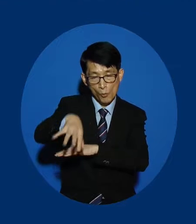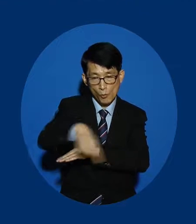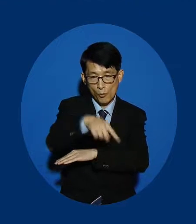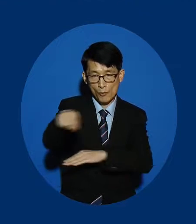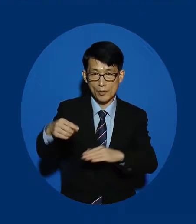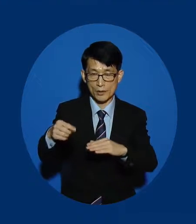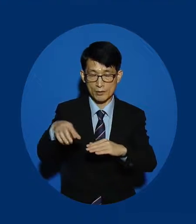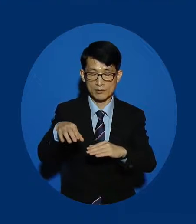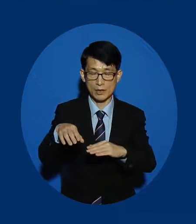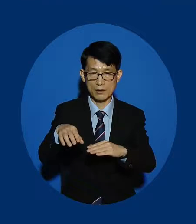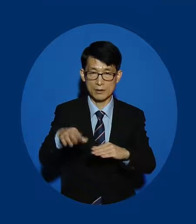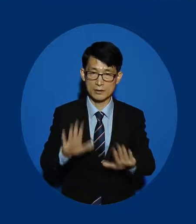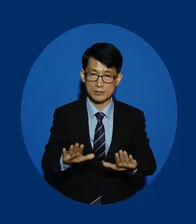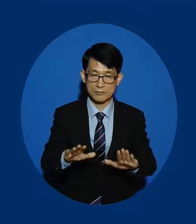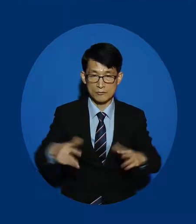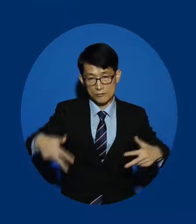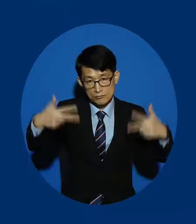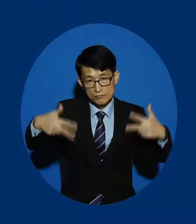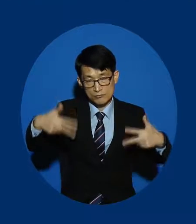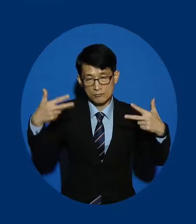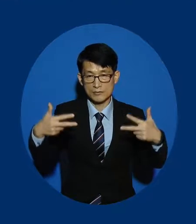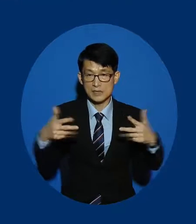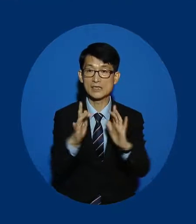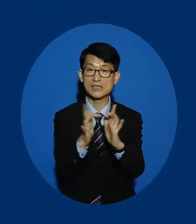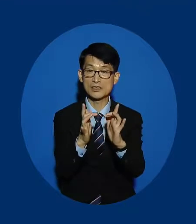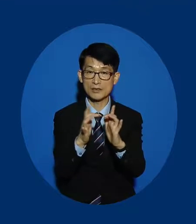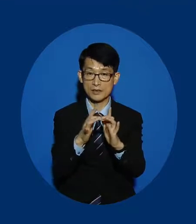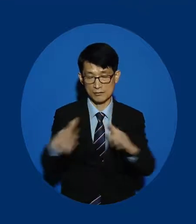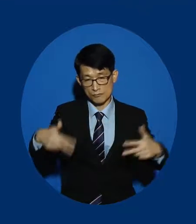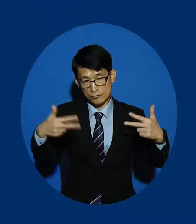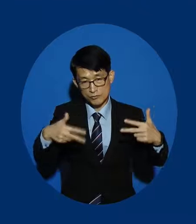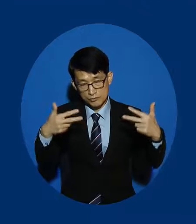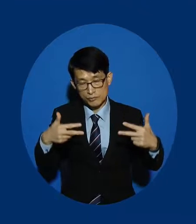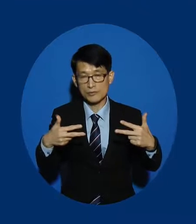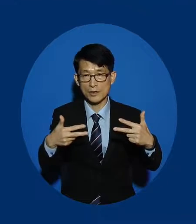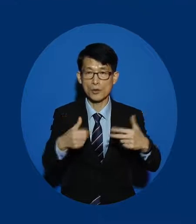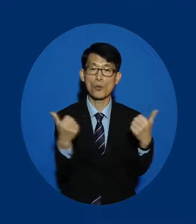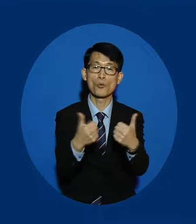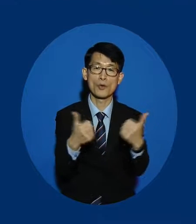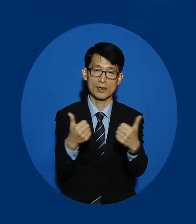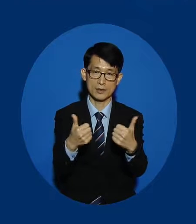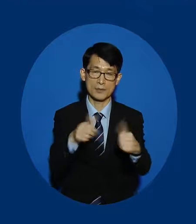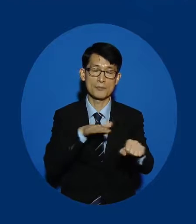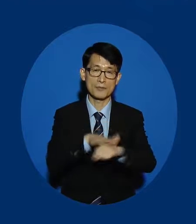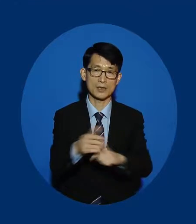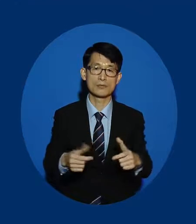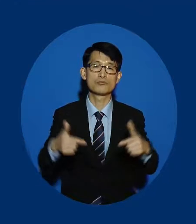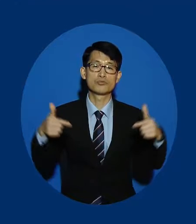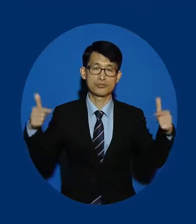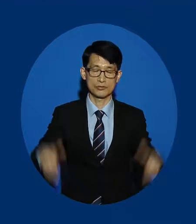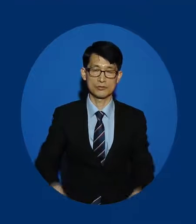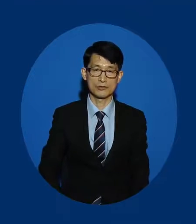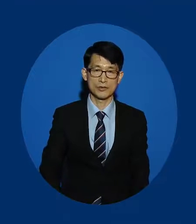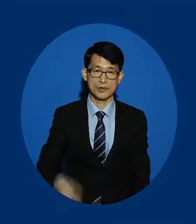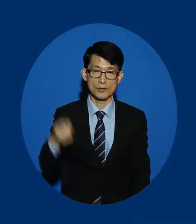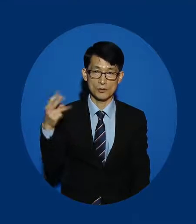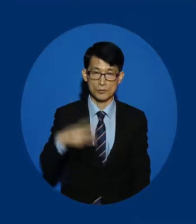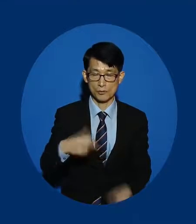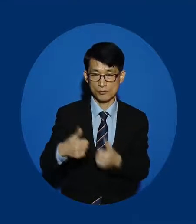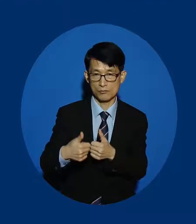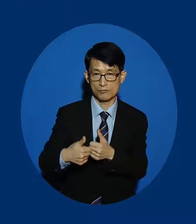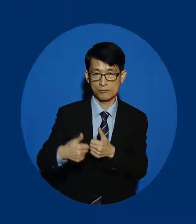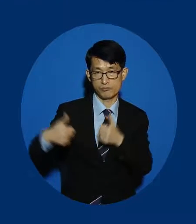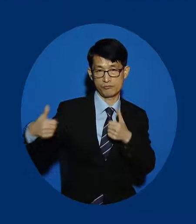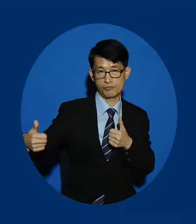시스템에 점점점 이 변화를 주고 있다고 합니다. 그리고 거리두기 때문에 종교 생활도 못